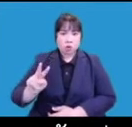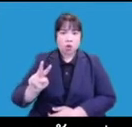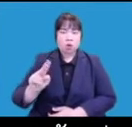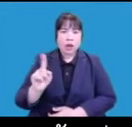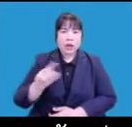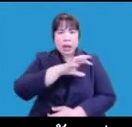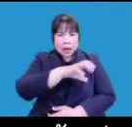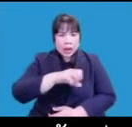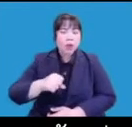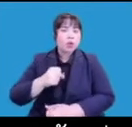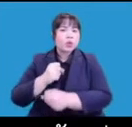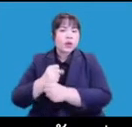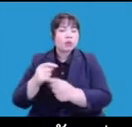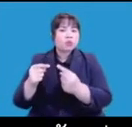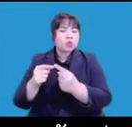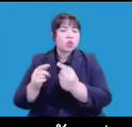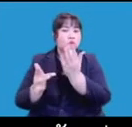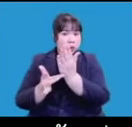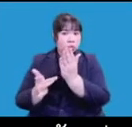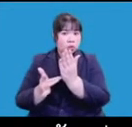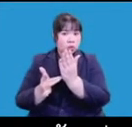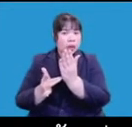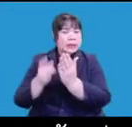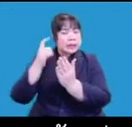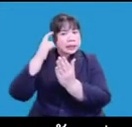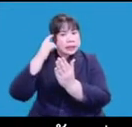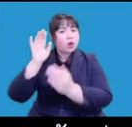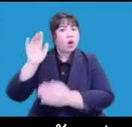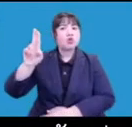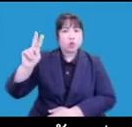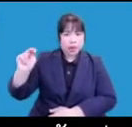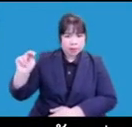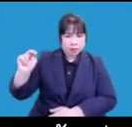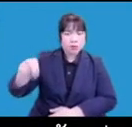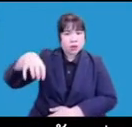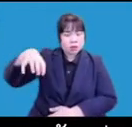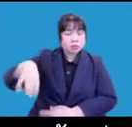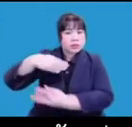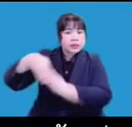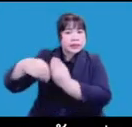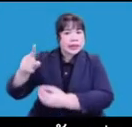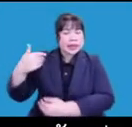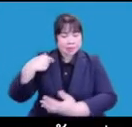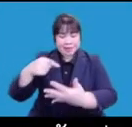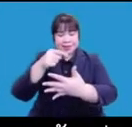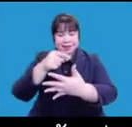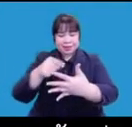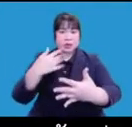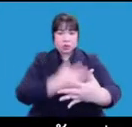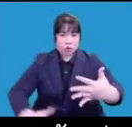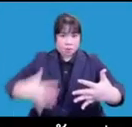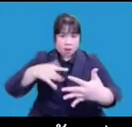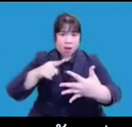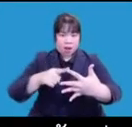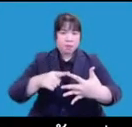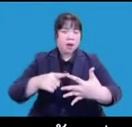ช้กับสิ่งที่เรียกว่า multi dimensional poverty index ซึ่งเป็นสิ่งที่คิดคนที่ UN และสภาพัฒน์แนะนำให้เราใช้นะฮะเราใช้5มิตินะครับคือสุขภา